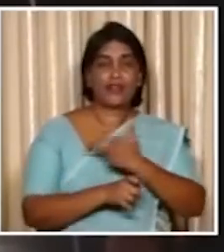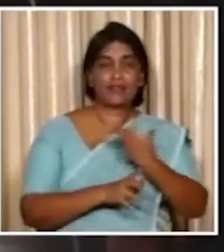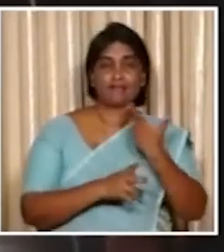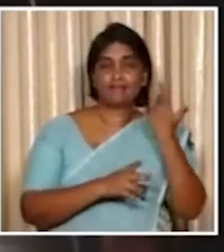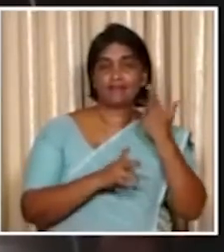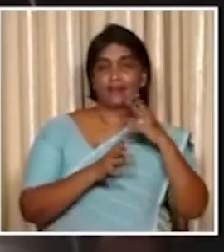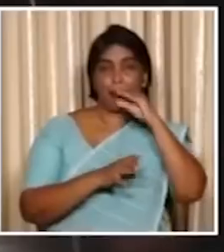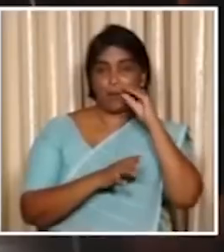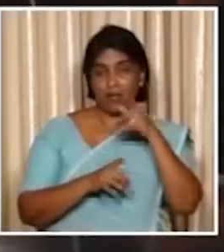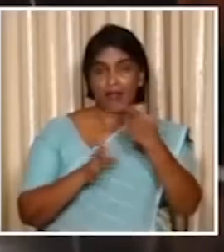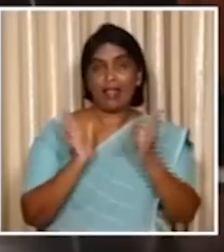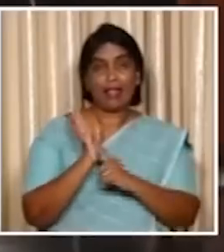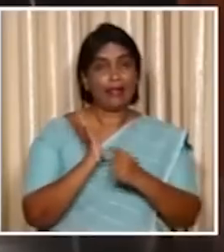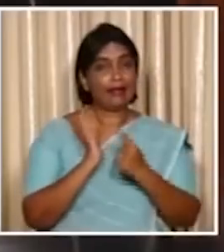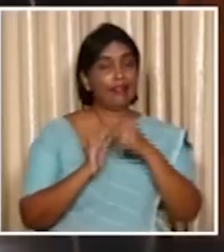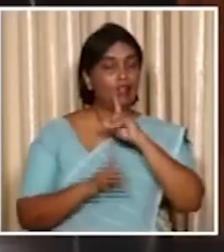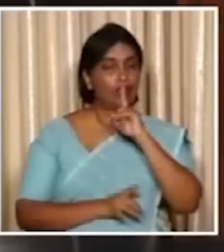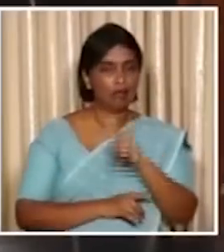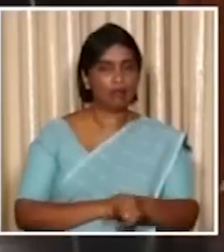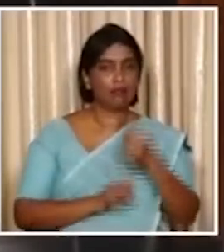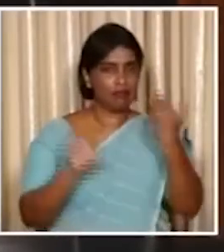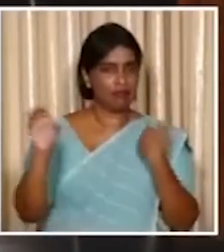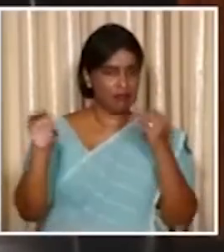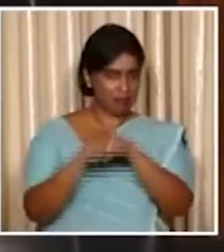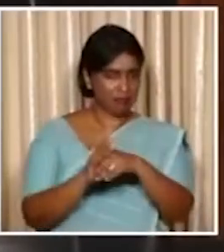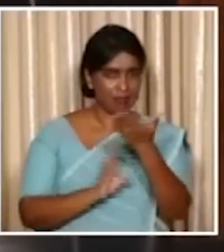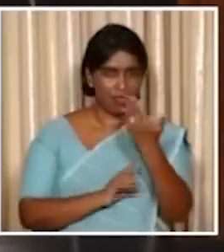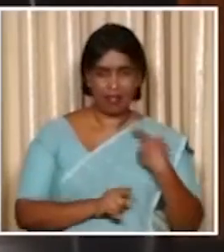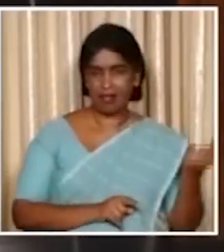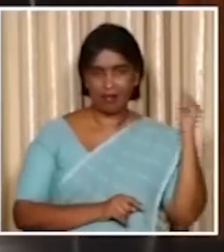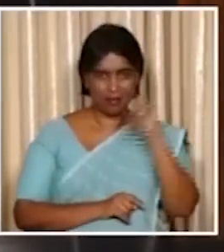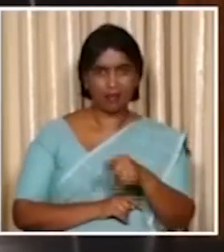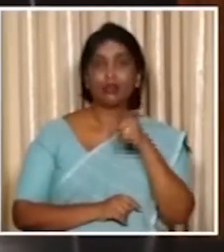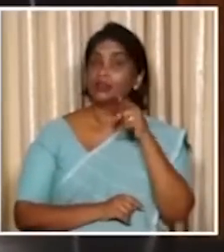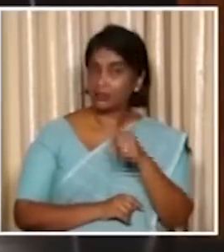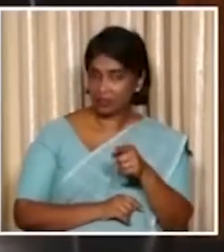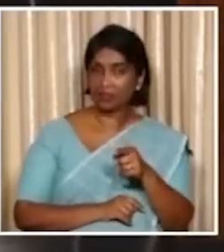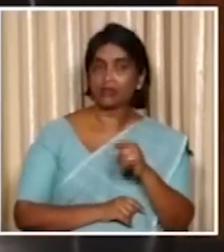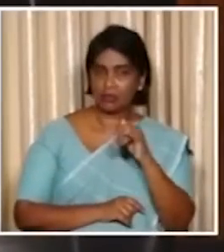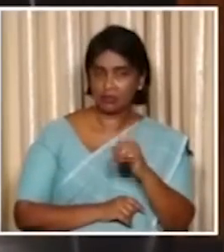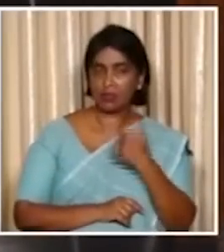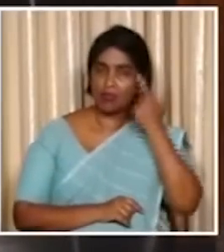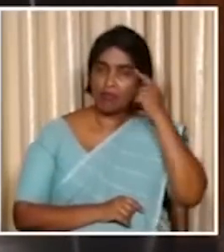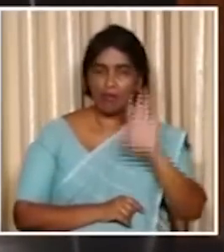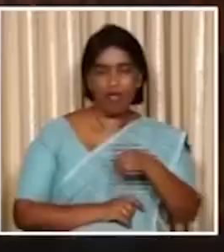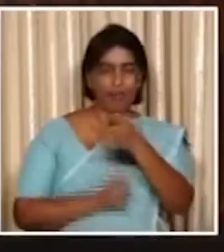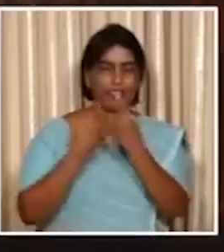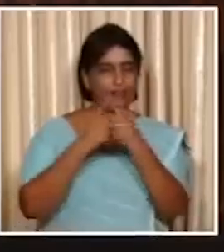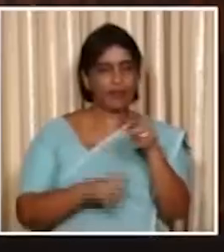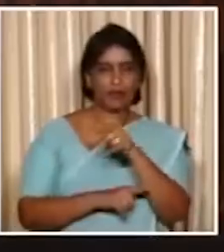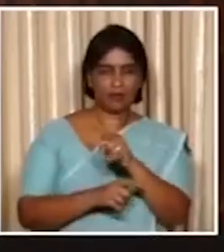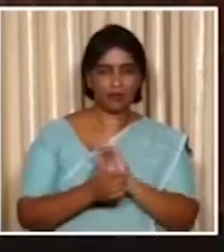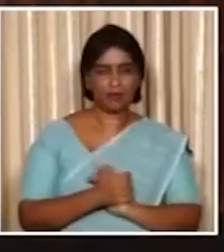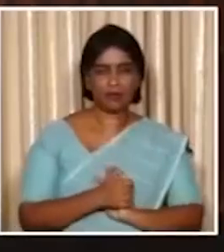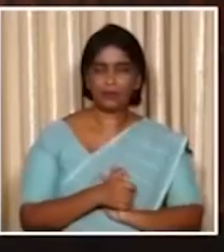side. You don't know how many times you have crossed the floor, and you have the goal to. ගරු මන්තුමා නිශ්ශබ්ද වෙන්න. හරි මම ඒ ගැන හොයලා බලන්න කියලා දැනුම්